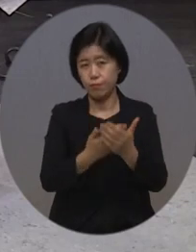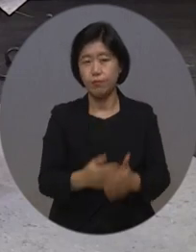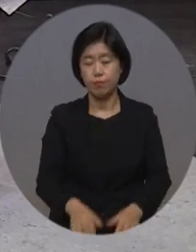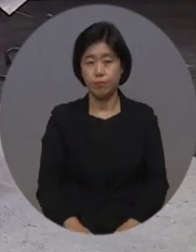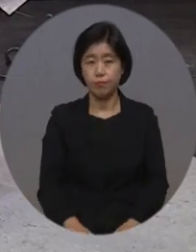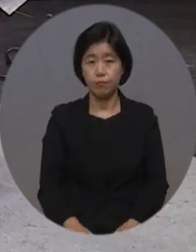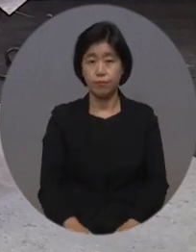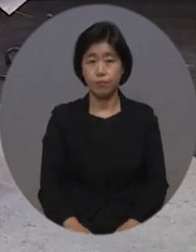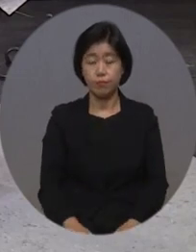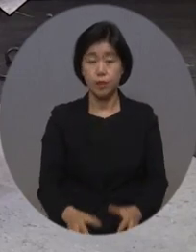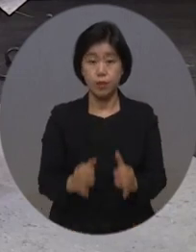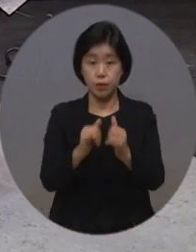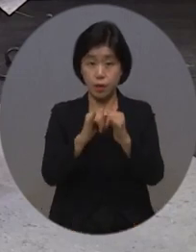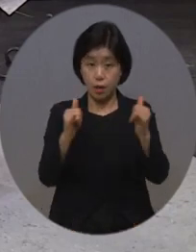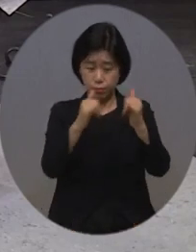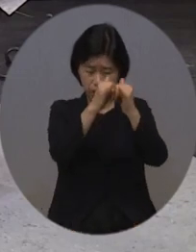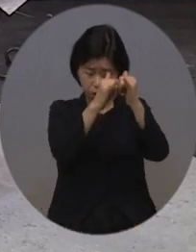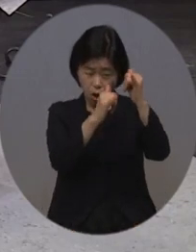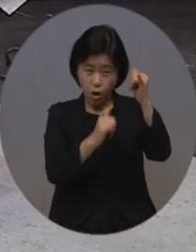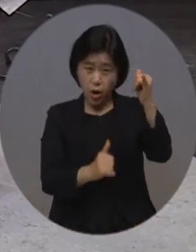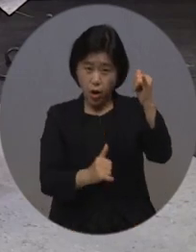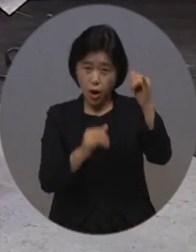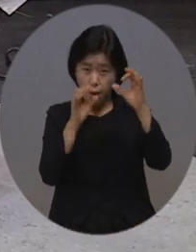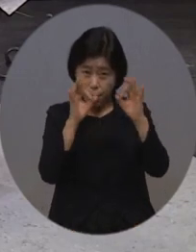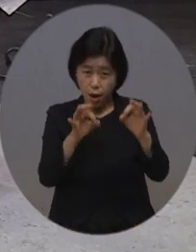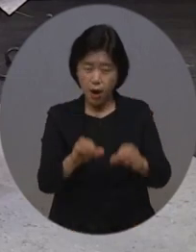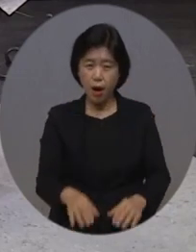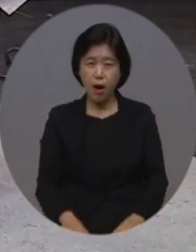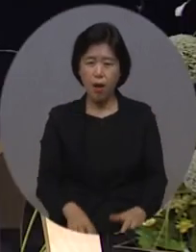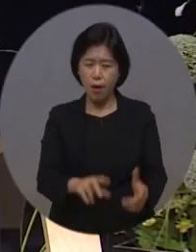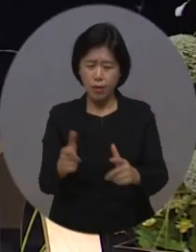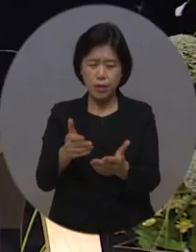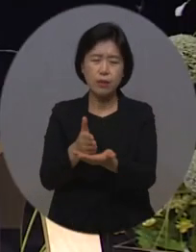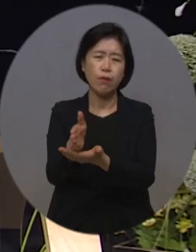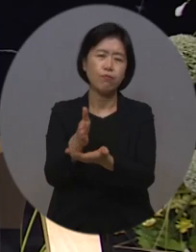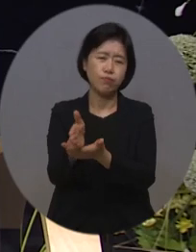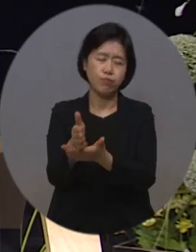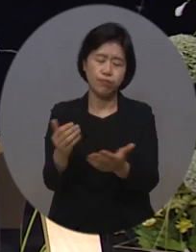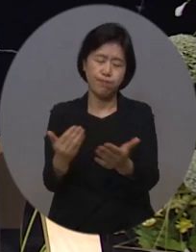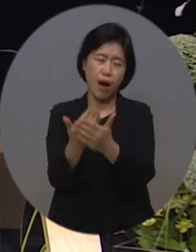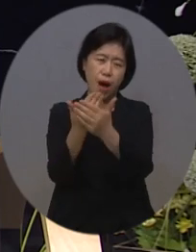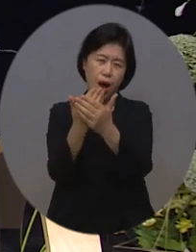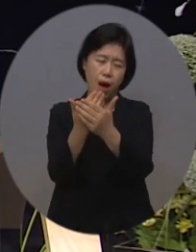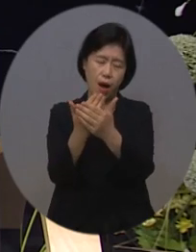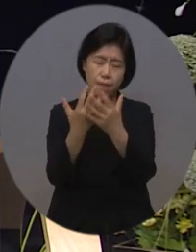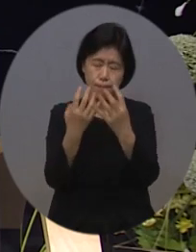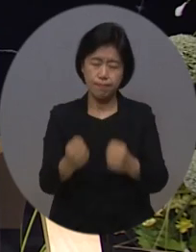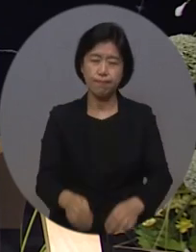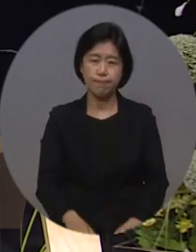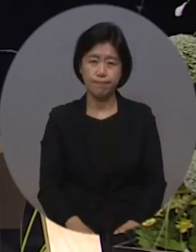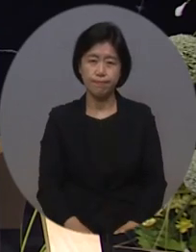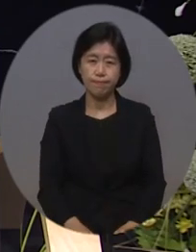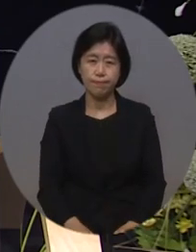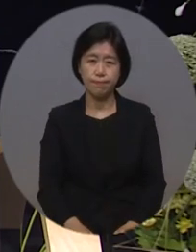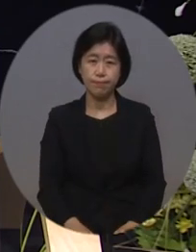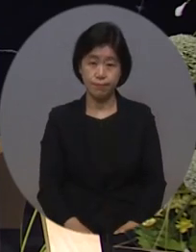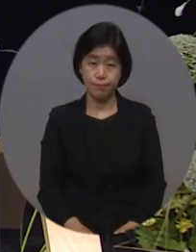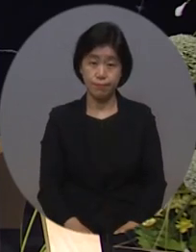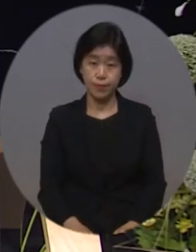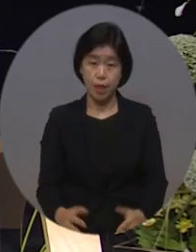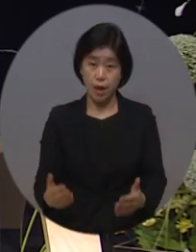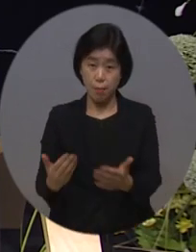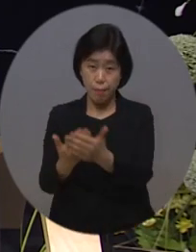분해하고 해체하며 전문성을 구체화하기 시작했을 것입니다. 그러니 발전 혹은